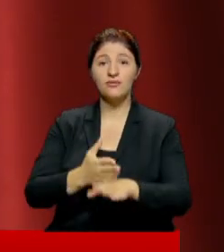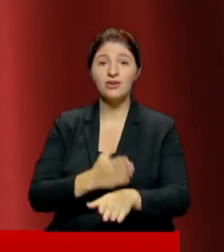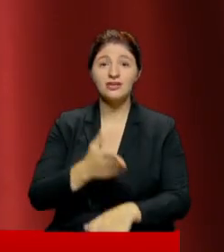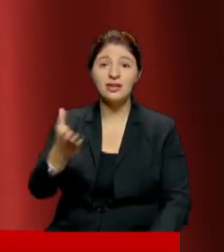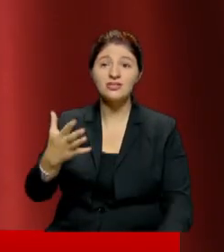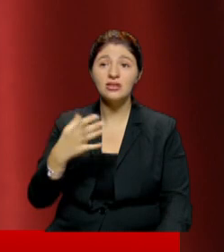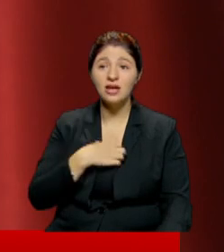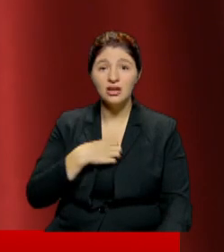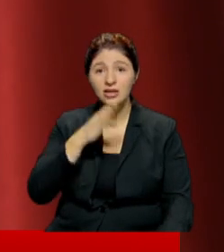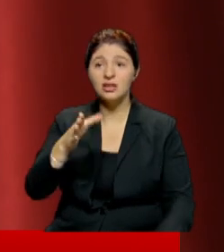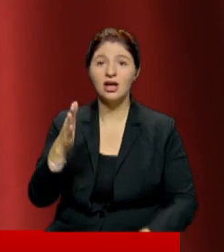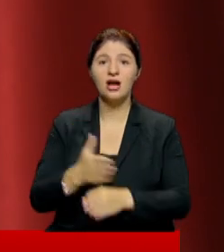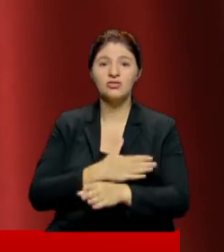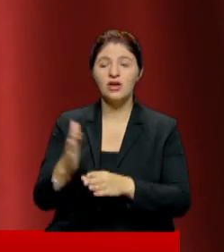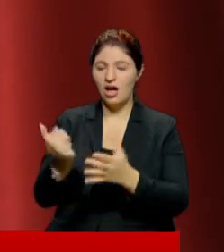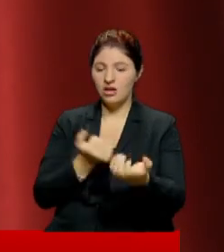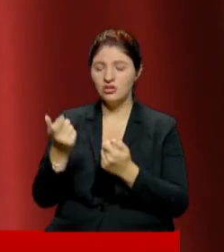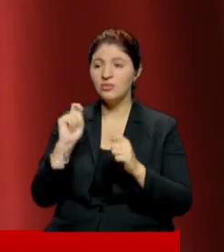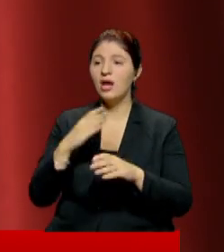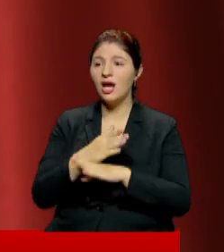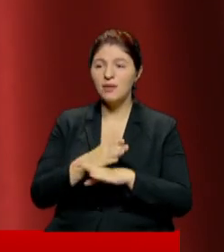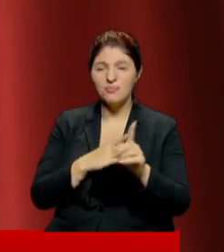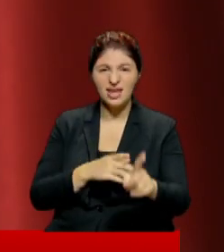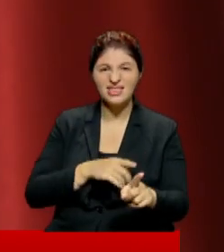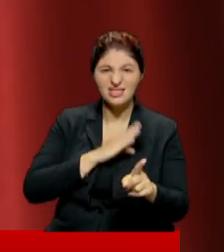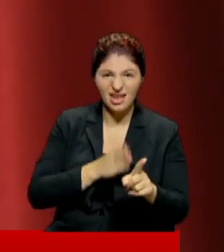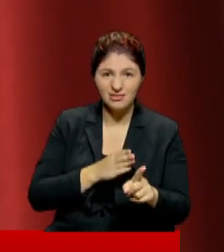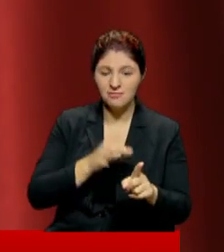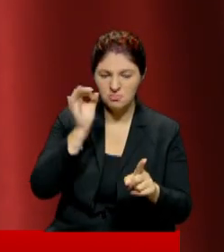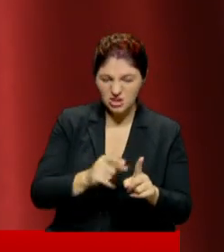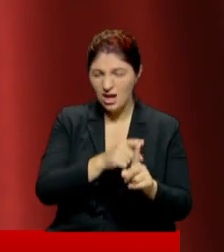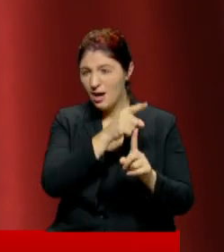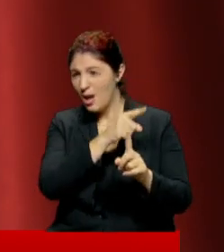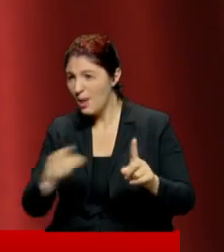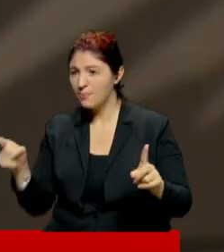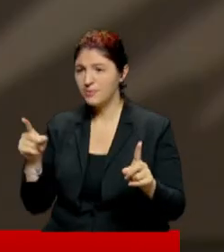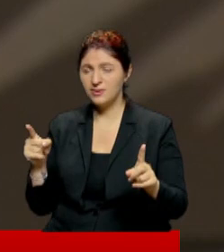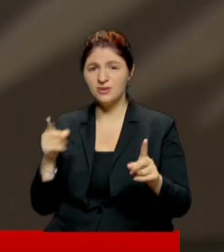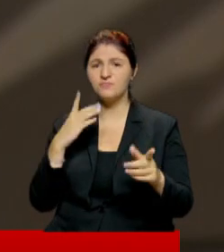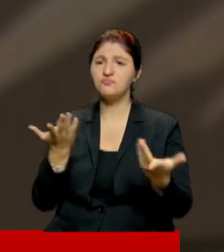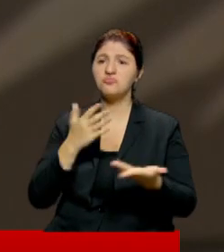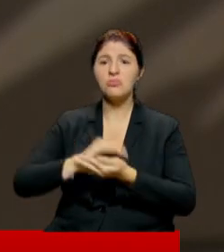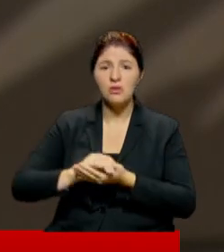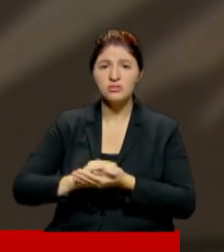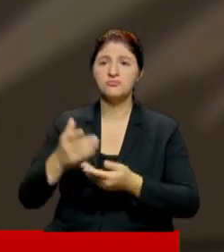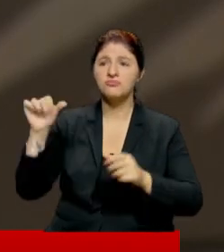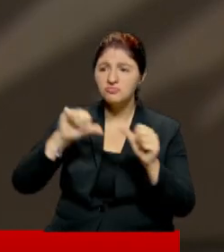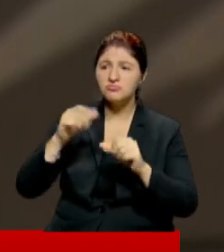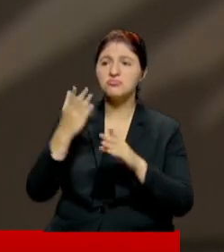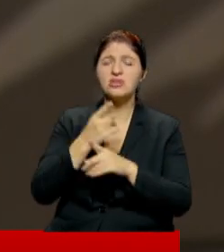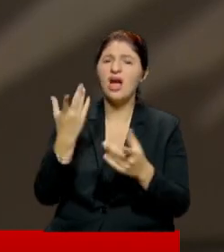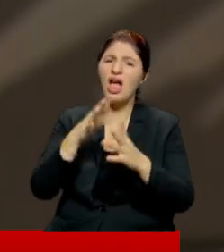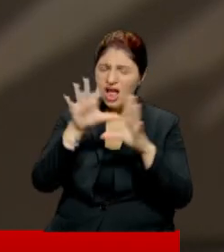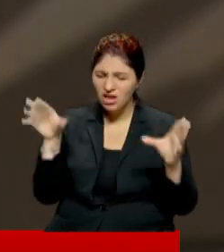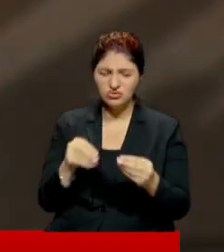vatandaşın gidip alışveriş yaptı aq bu tutun Efendim derim deterjanla kadar her